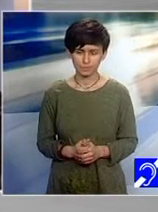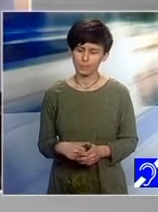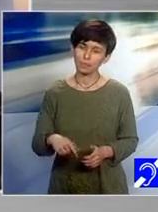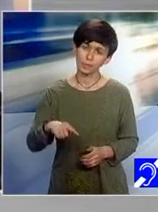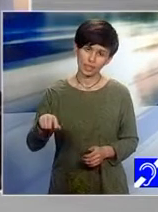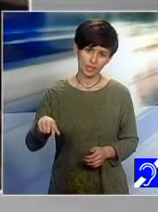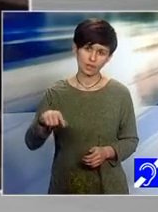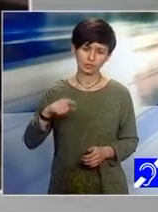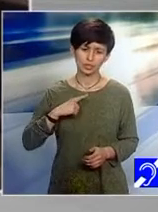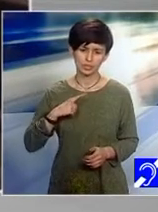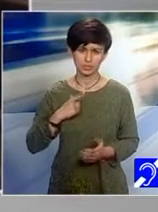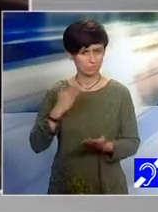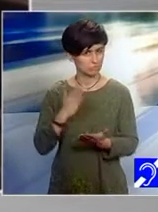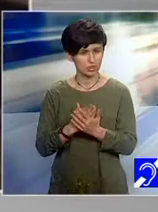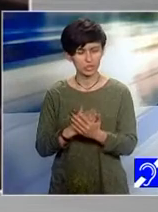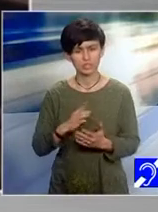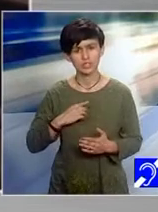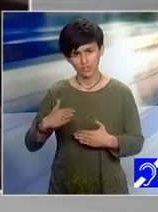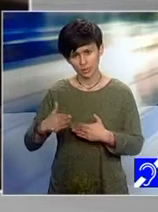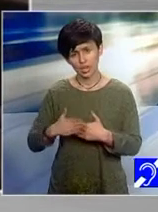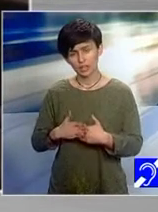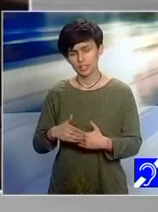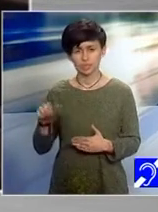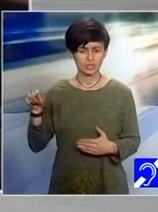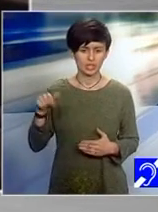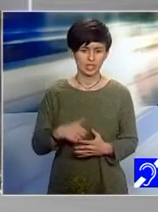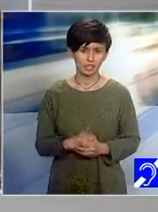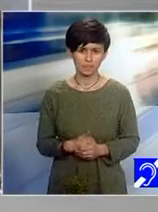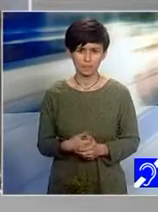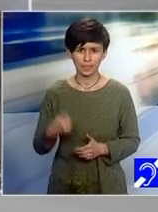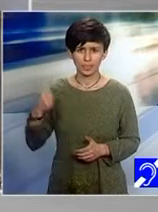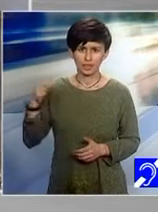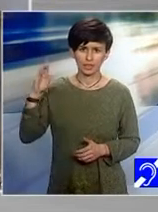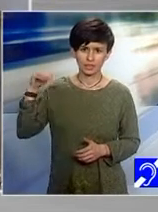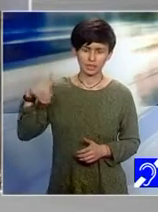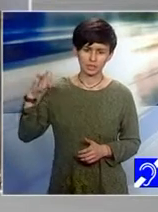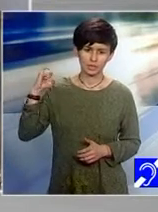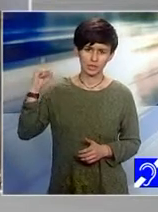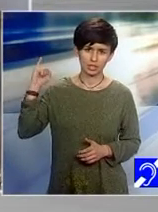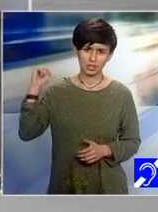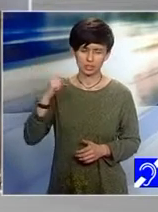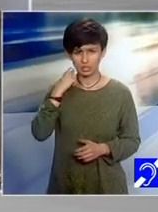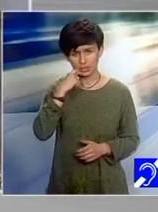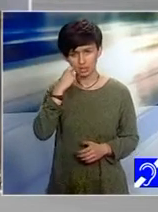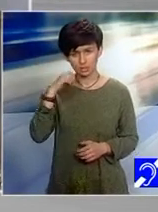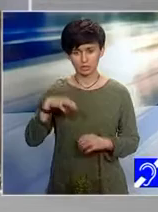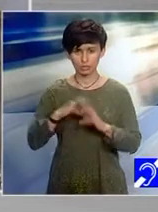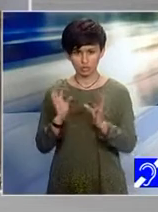fim întotdeauna alături de ei. Armenii din România și de peste tot unde ne-am răspândit